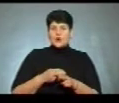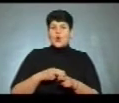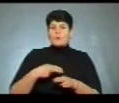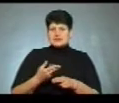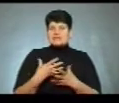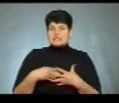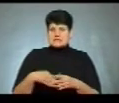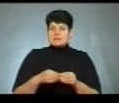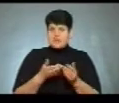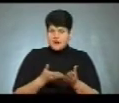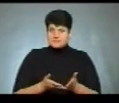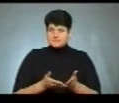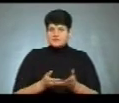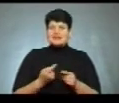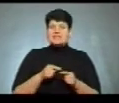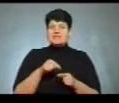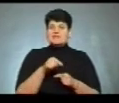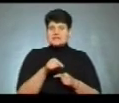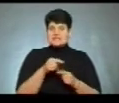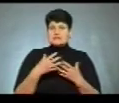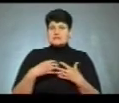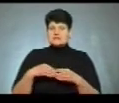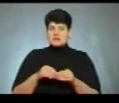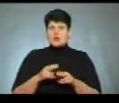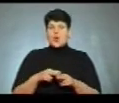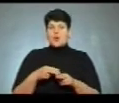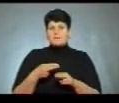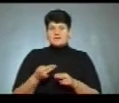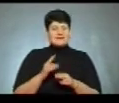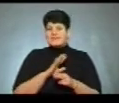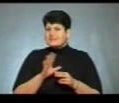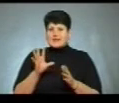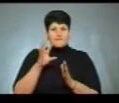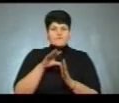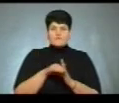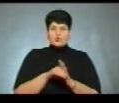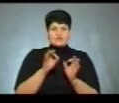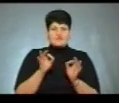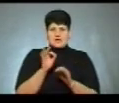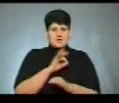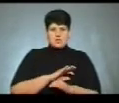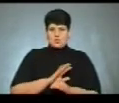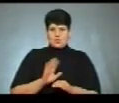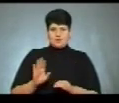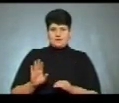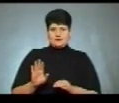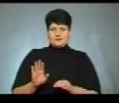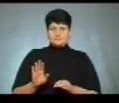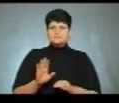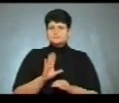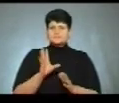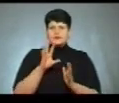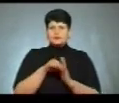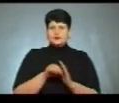і в цій сім'ї компенсація не входить ні в які доходи. Тобто не входить в доходи